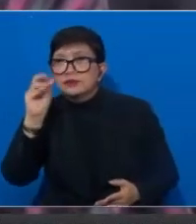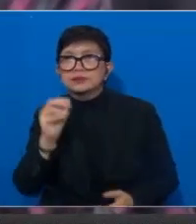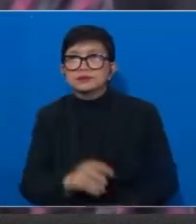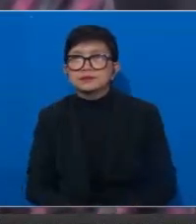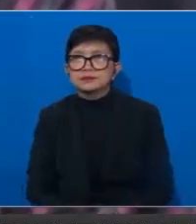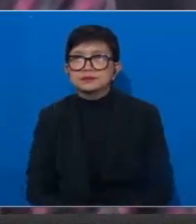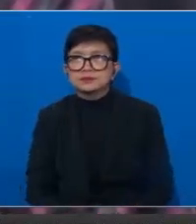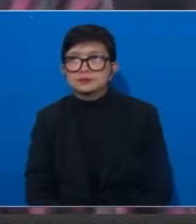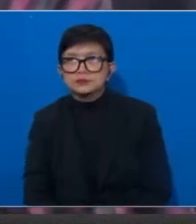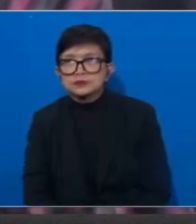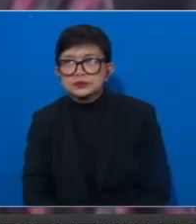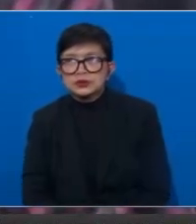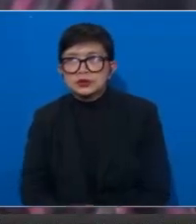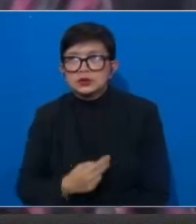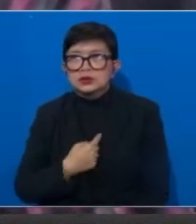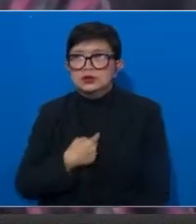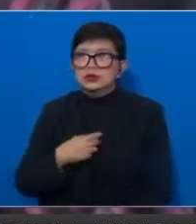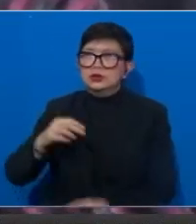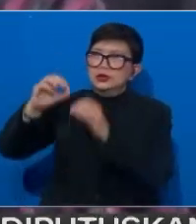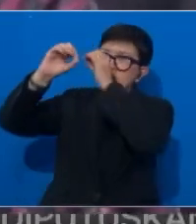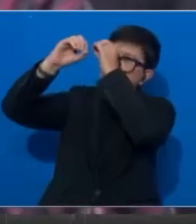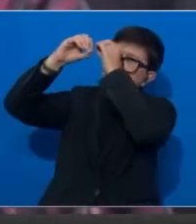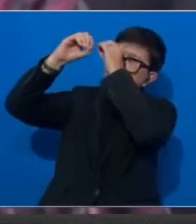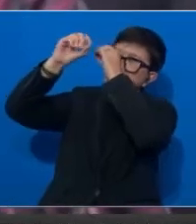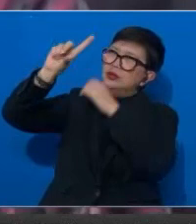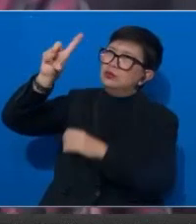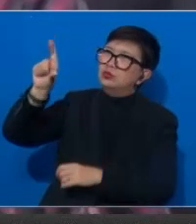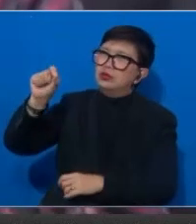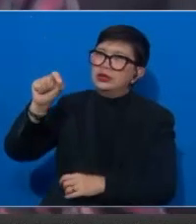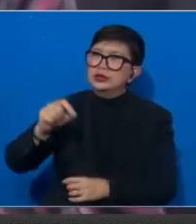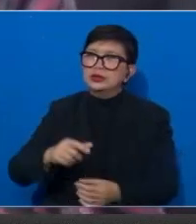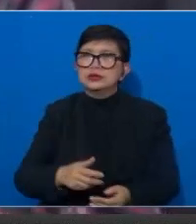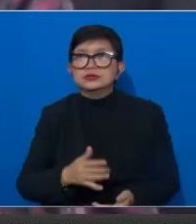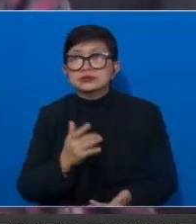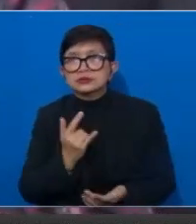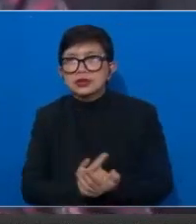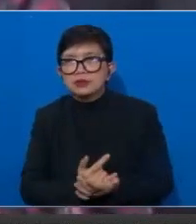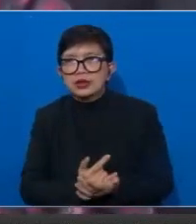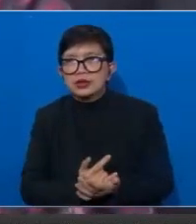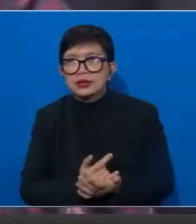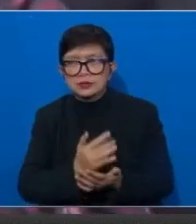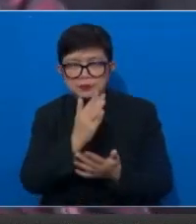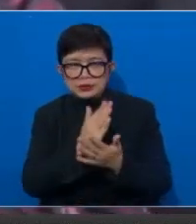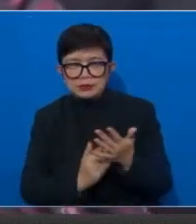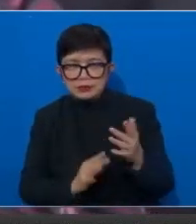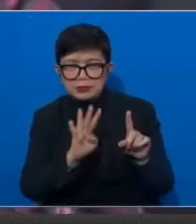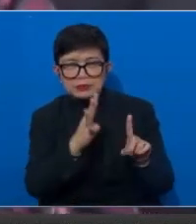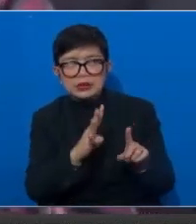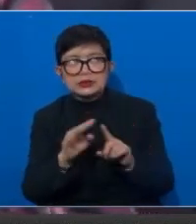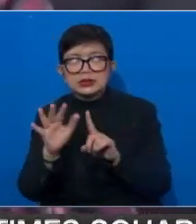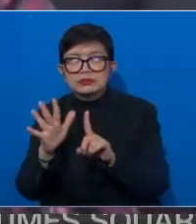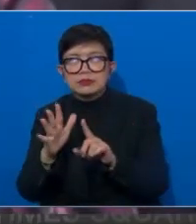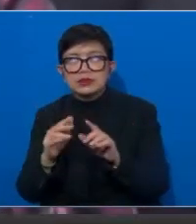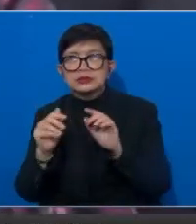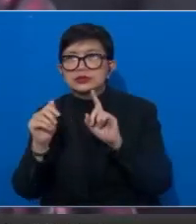pertama kita memantau bulan itu bagaimana kita menentukan 30 nama yang pertengahan bulan 14, 15, dan